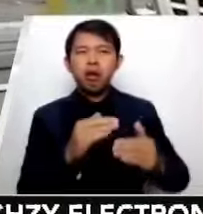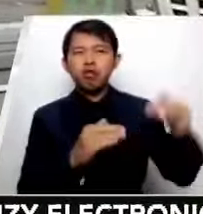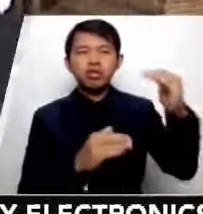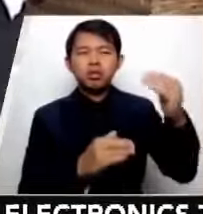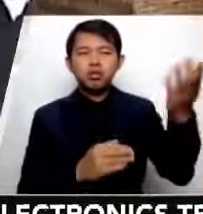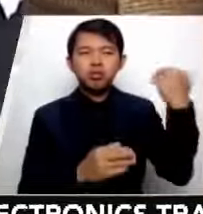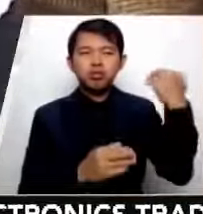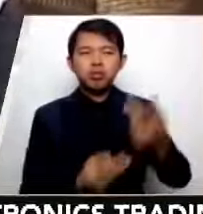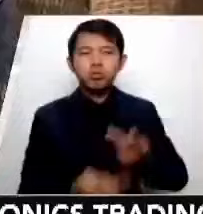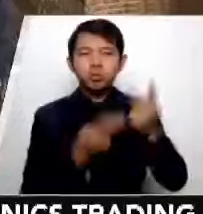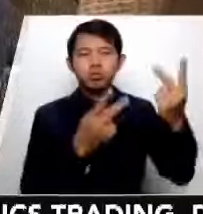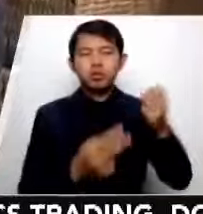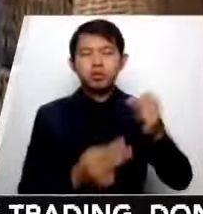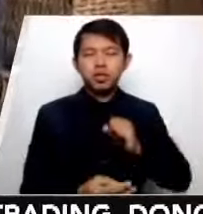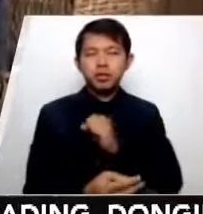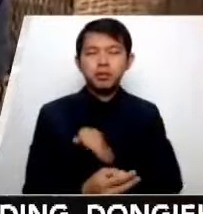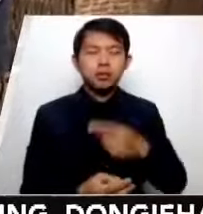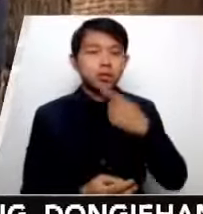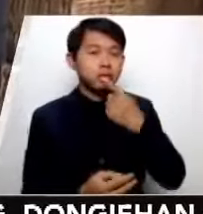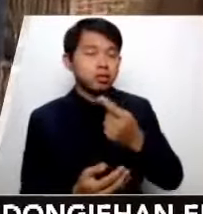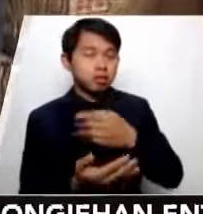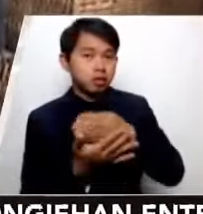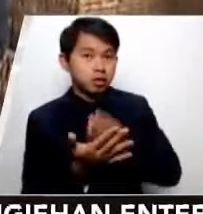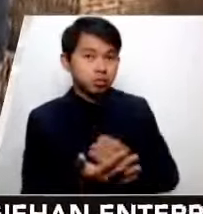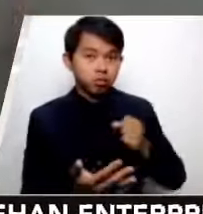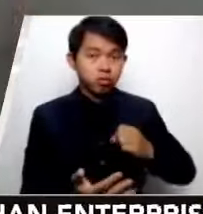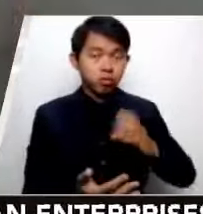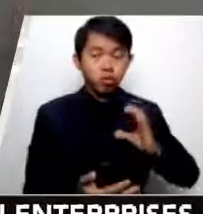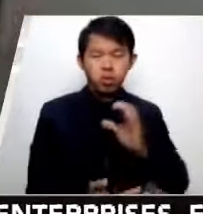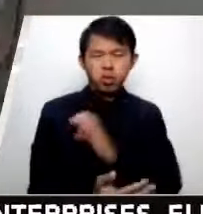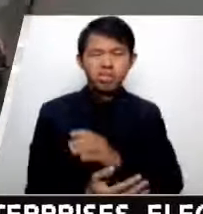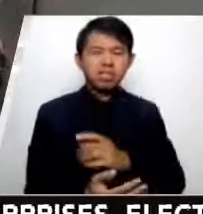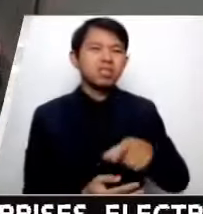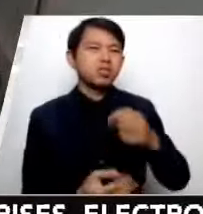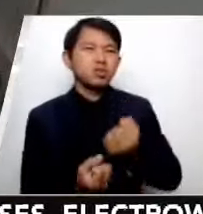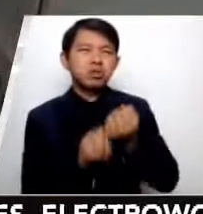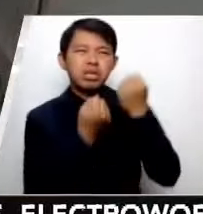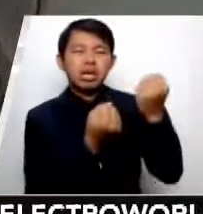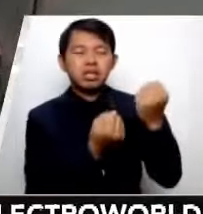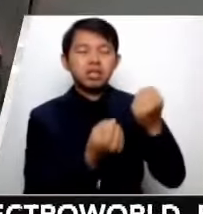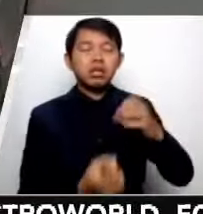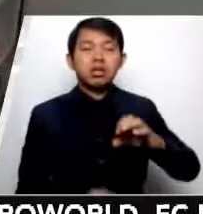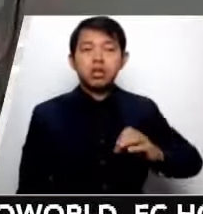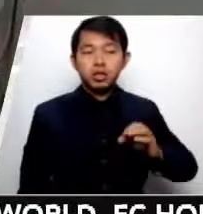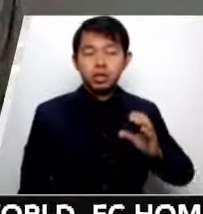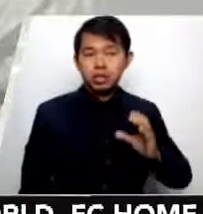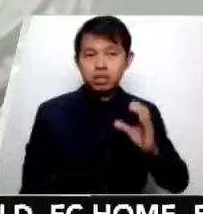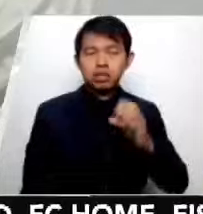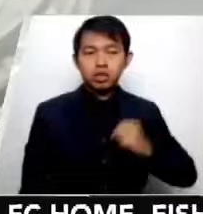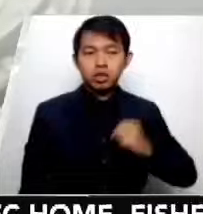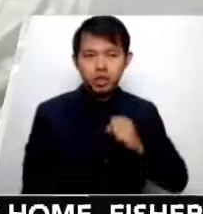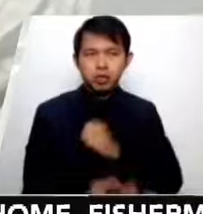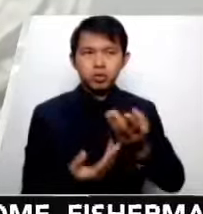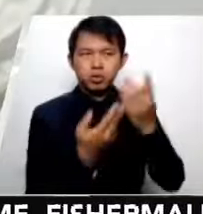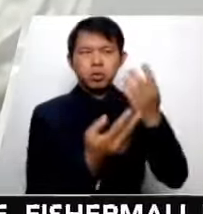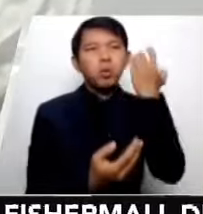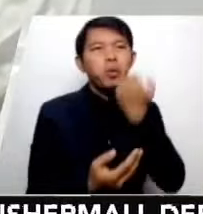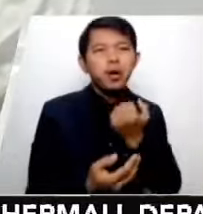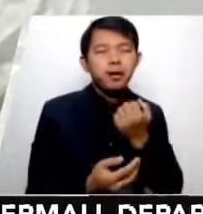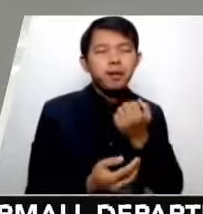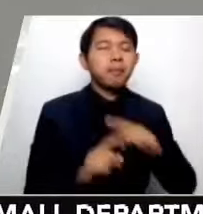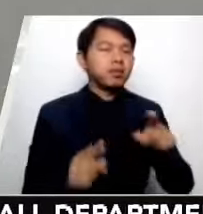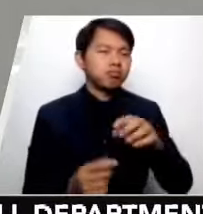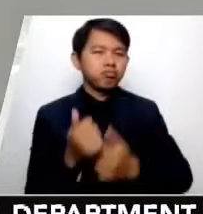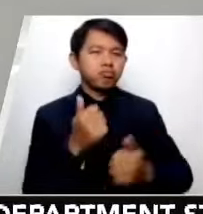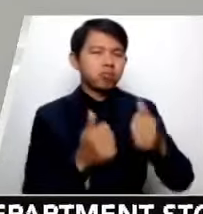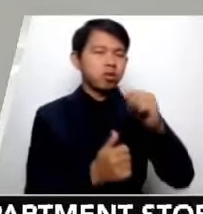kongresista, nakukulangan sila sa panukala ng Senado. Utos daw sa kanila ni Speaker Martin Romualdez, alamin kung paano mapapalaki